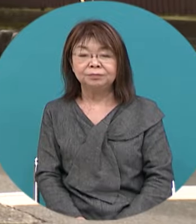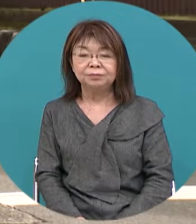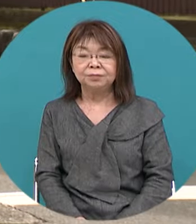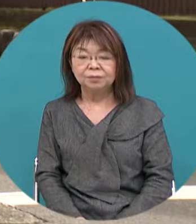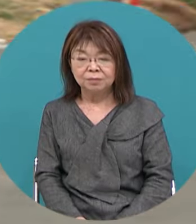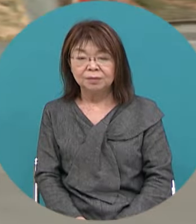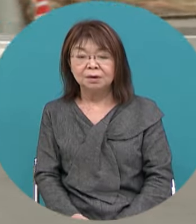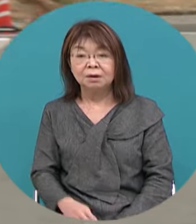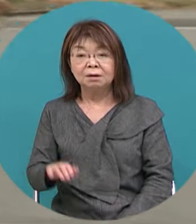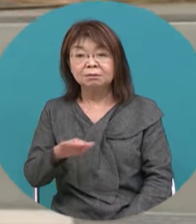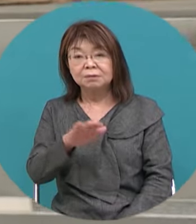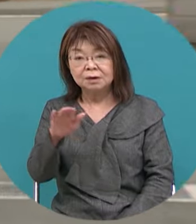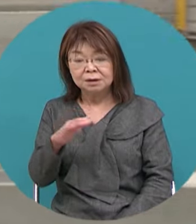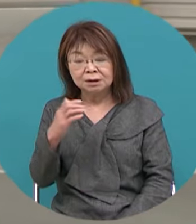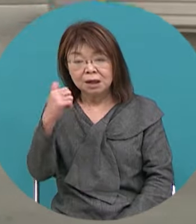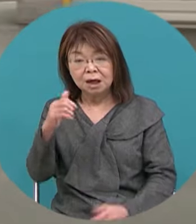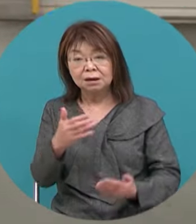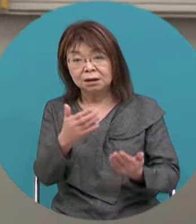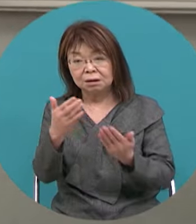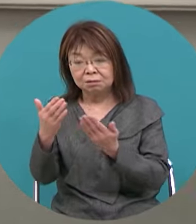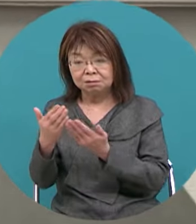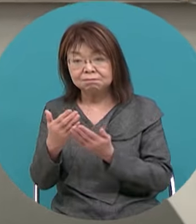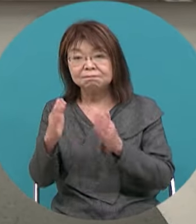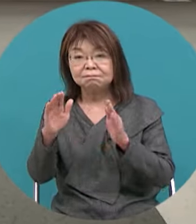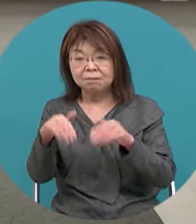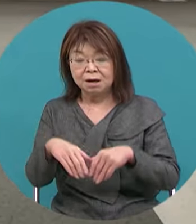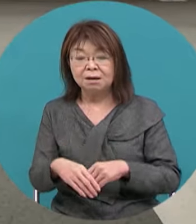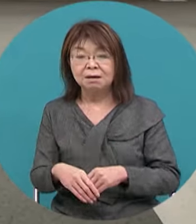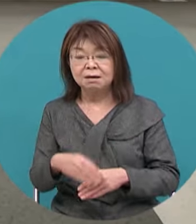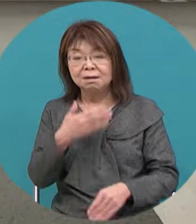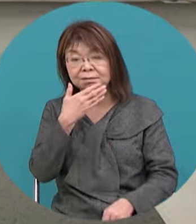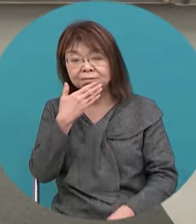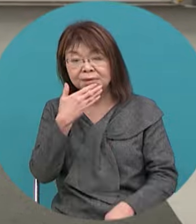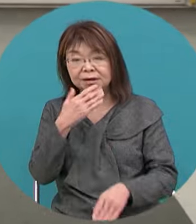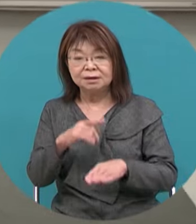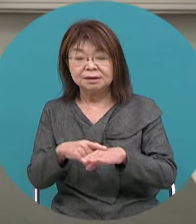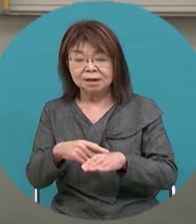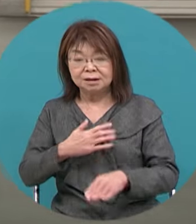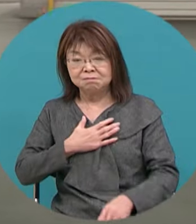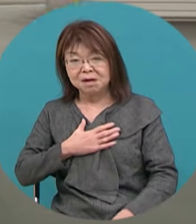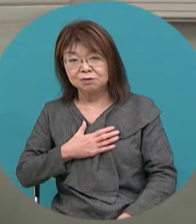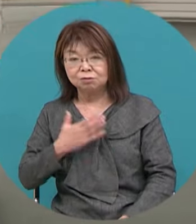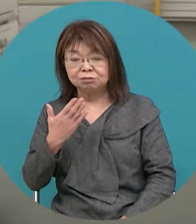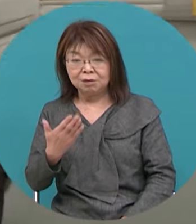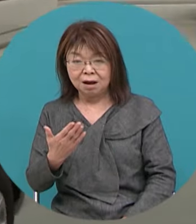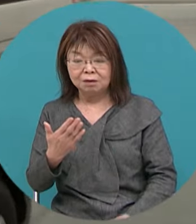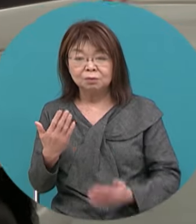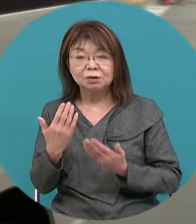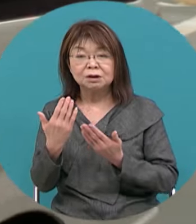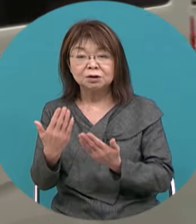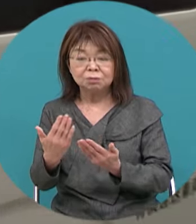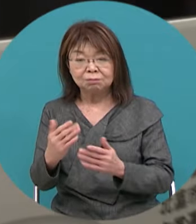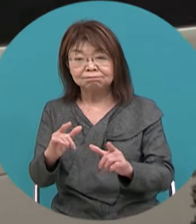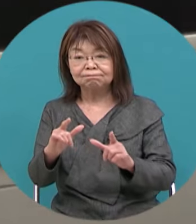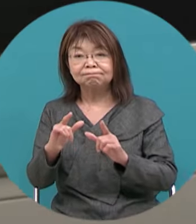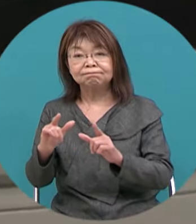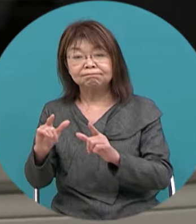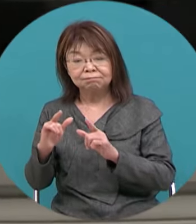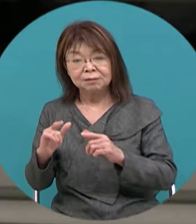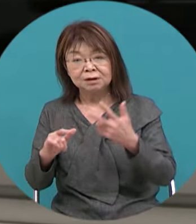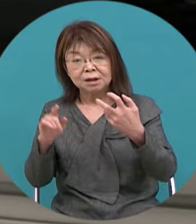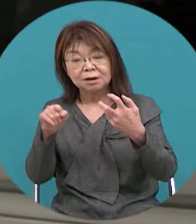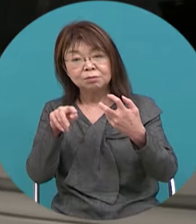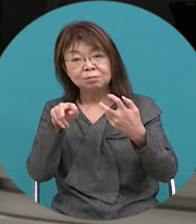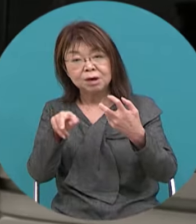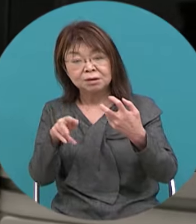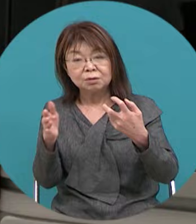住民のアンケートを取ったんですね。で、利便性に満足かという問いかけにはですね、 70% ぐらいの